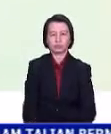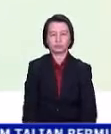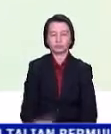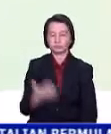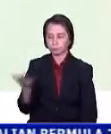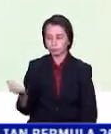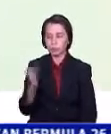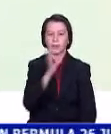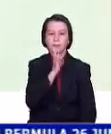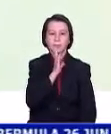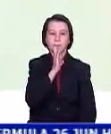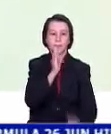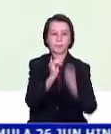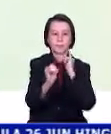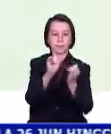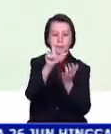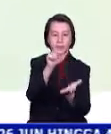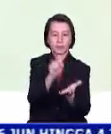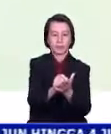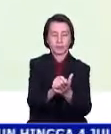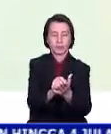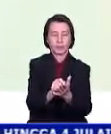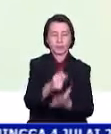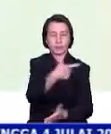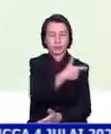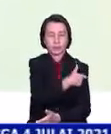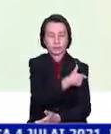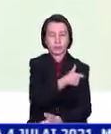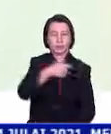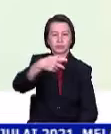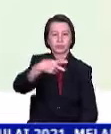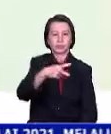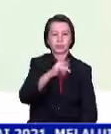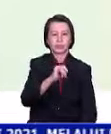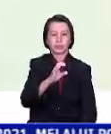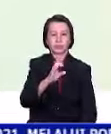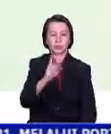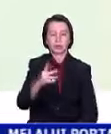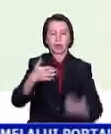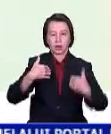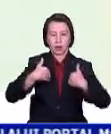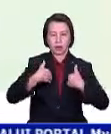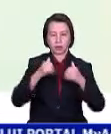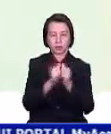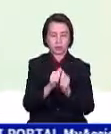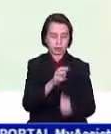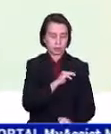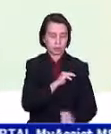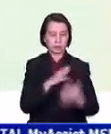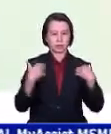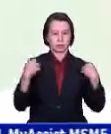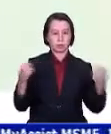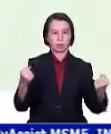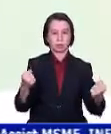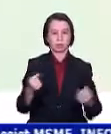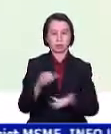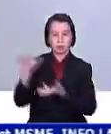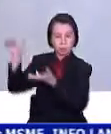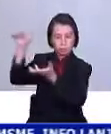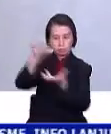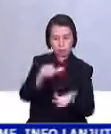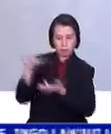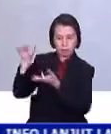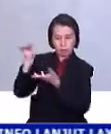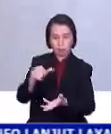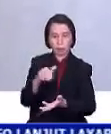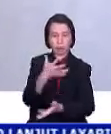Beliau menyatakannya pada sidang media Badan Bertindak Imunisasi COVID-19 yang diadakan bersama Menteri Kesihatan. Bekalan vaksin ini